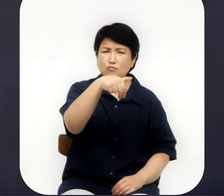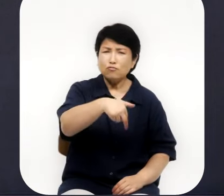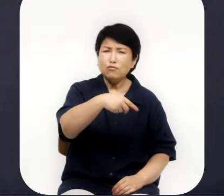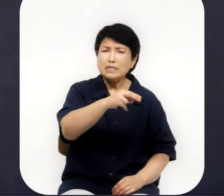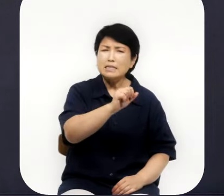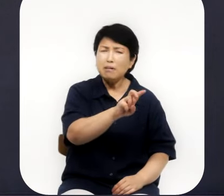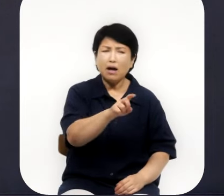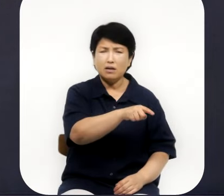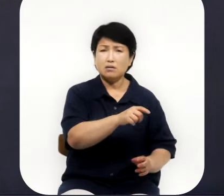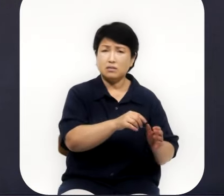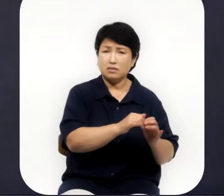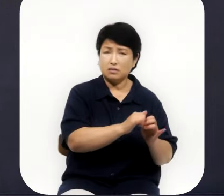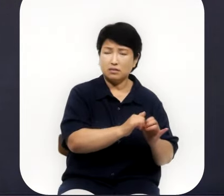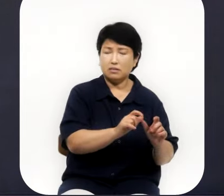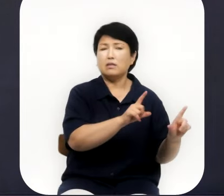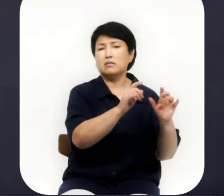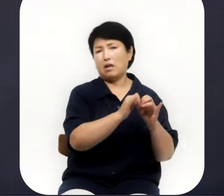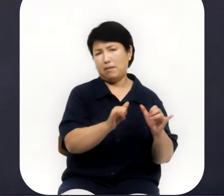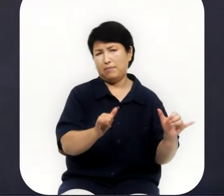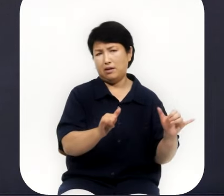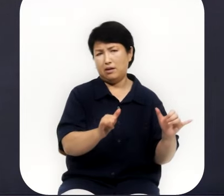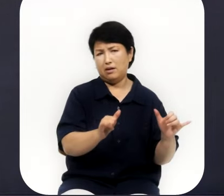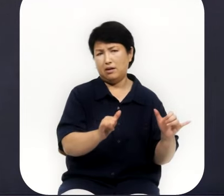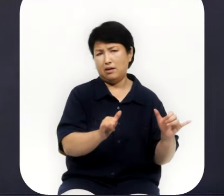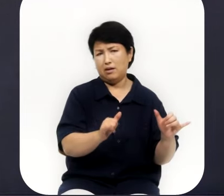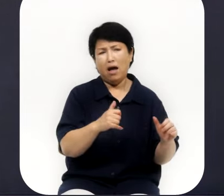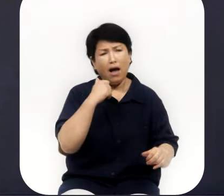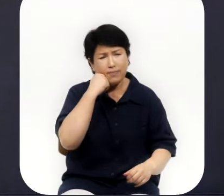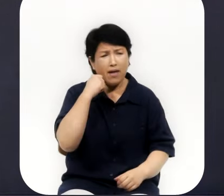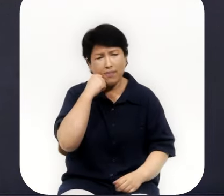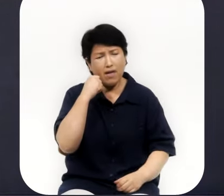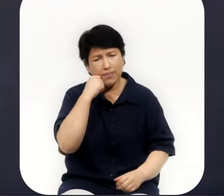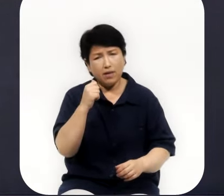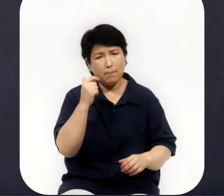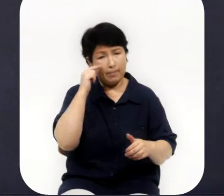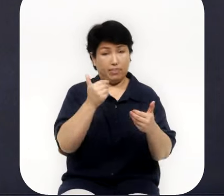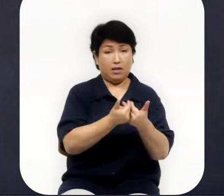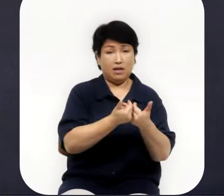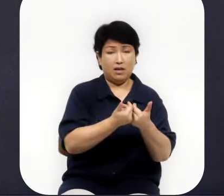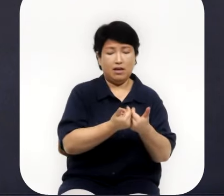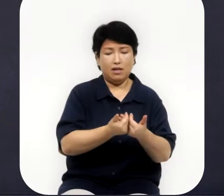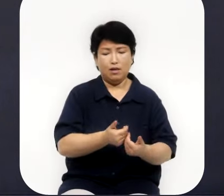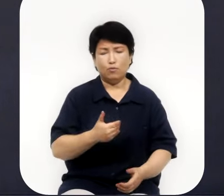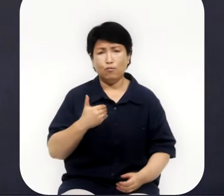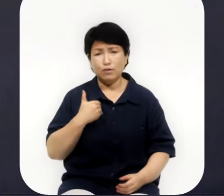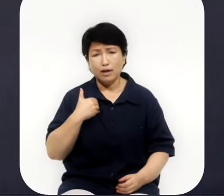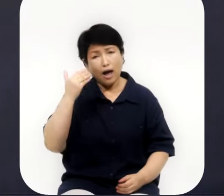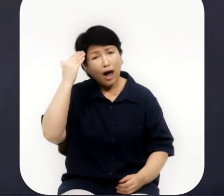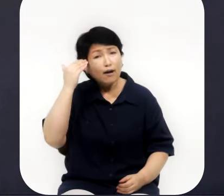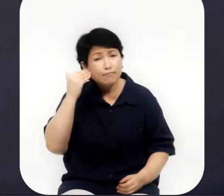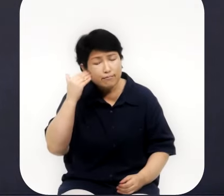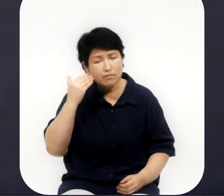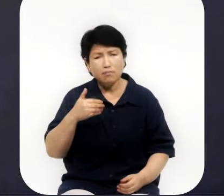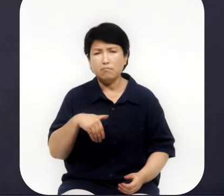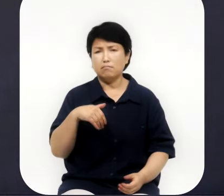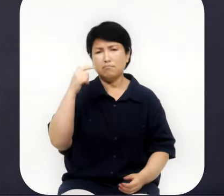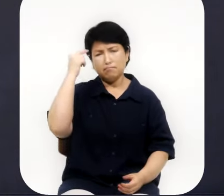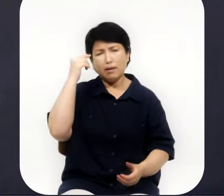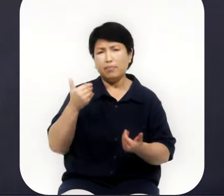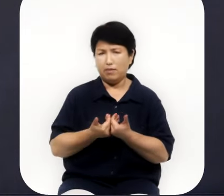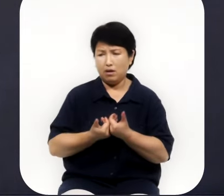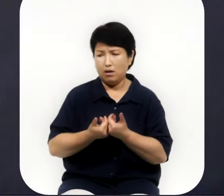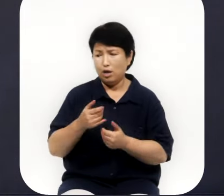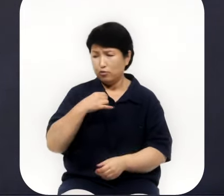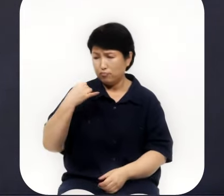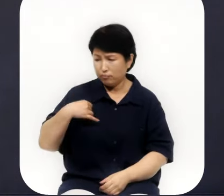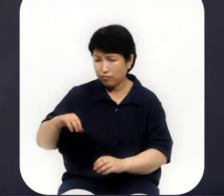지역의 주민들일 거예요. 방류하는 곳에 있는 주민들이 제일 반대를 많이 할 거고, 그다음에 이웃에 있는 우리가 반대할 거고,